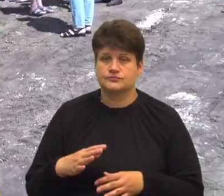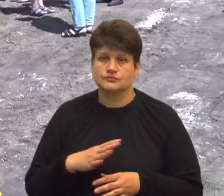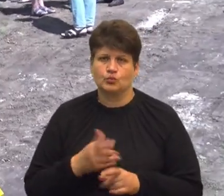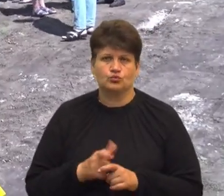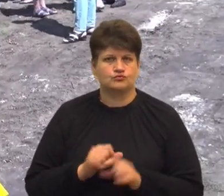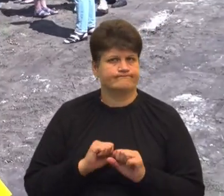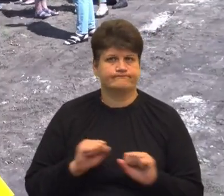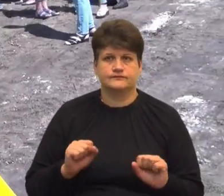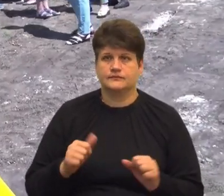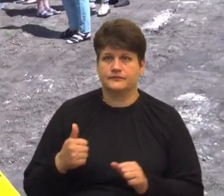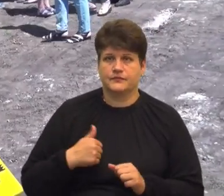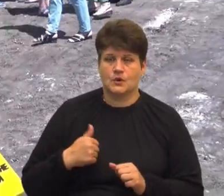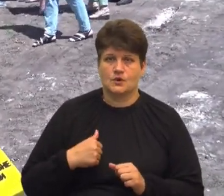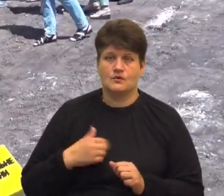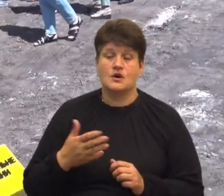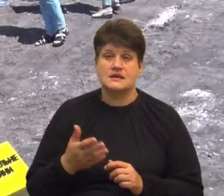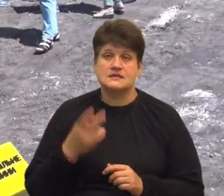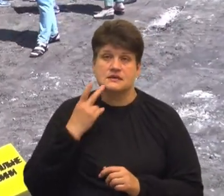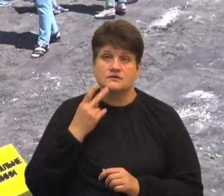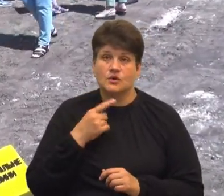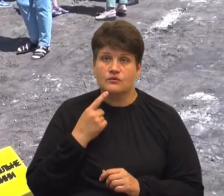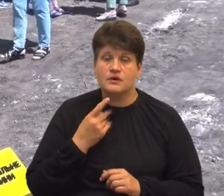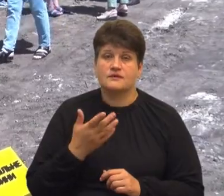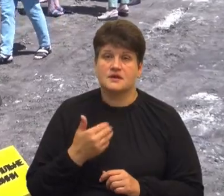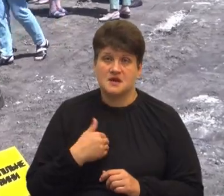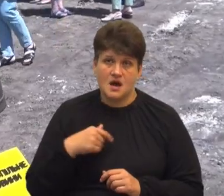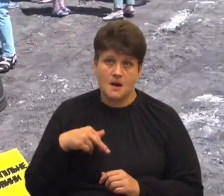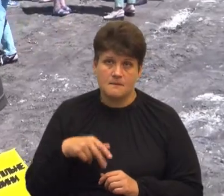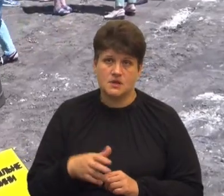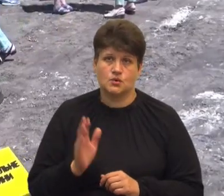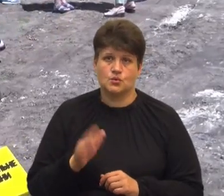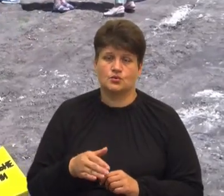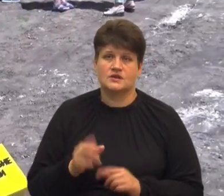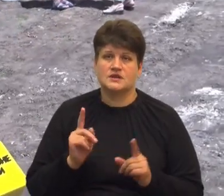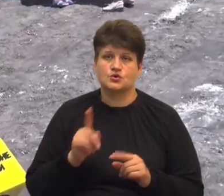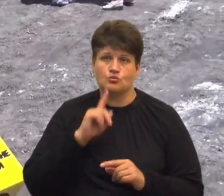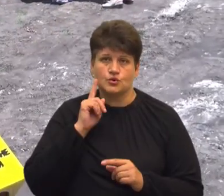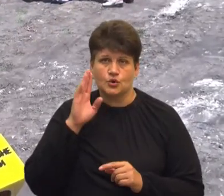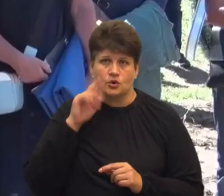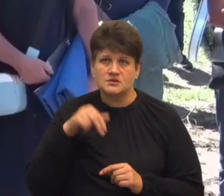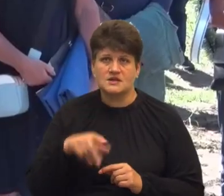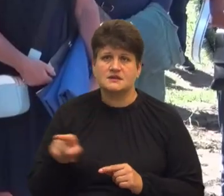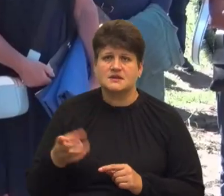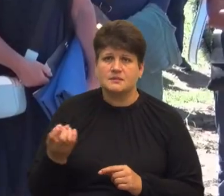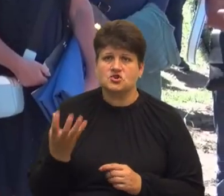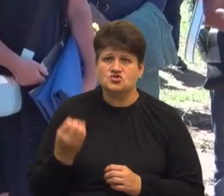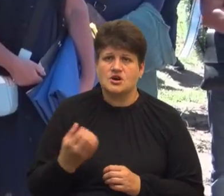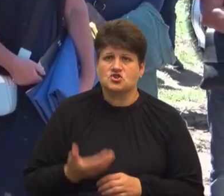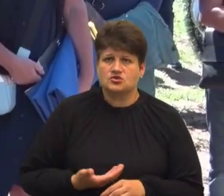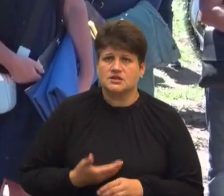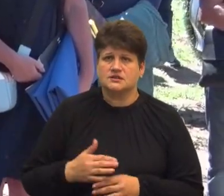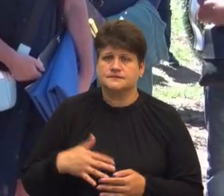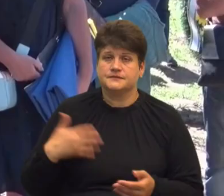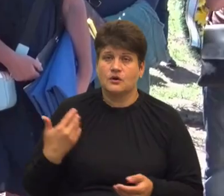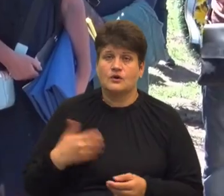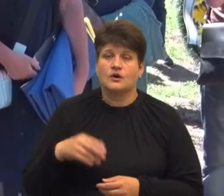дуже відважним воїном дуже хоробрим Він завжди казав я піду Ну тільки щоб не йшли молоді хлопці їм ще жити і жити у Дмитра